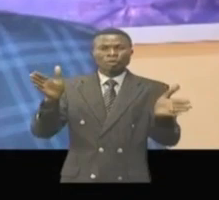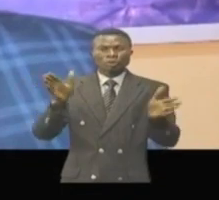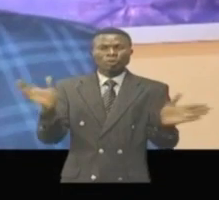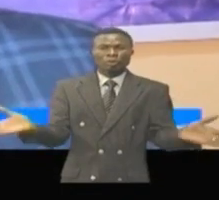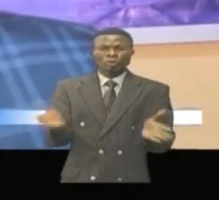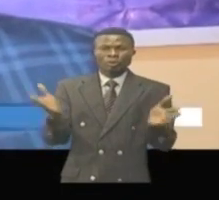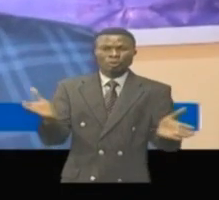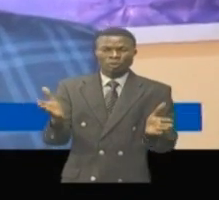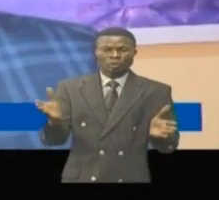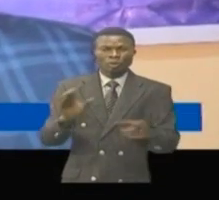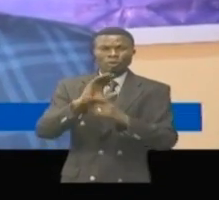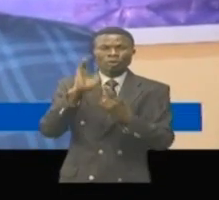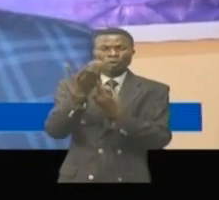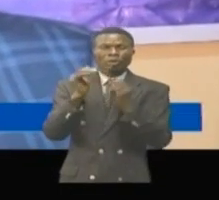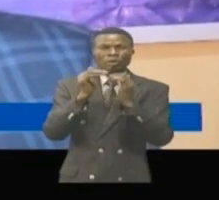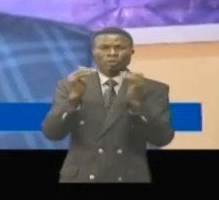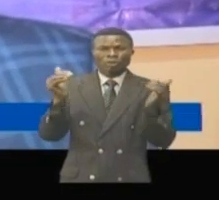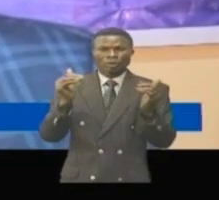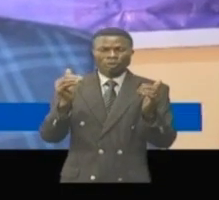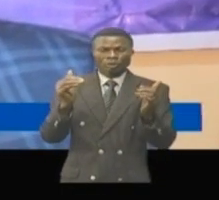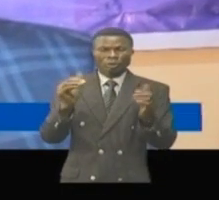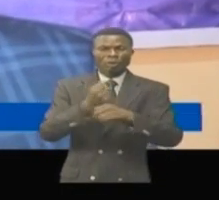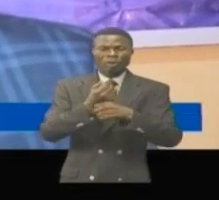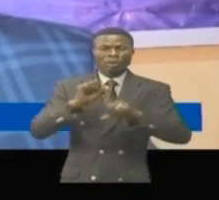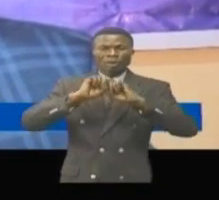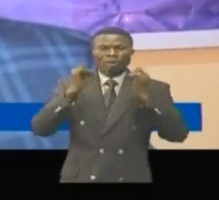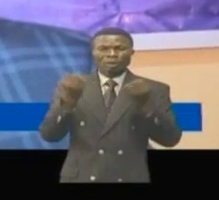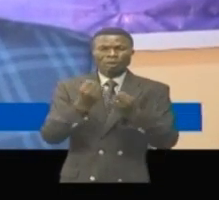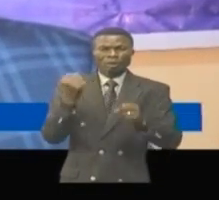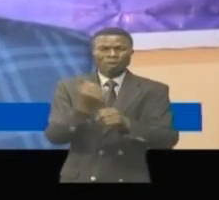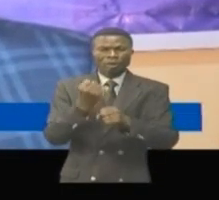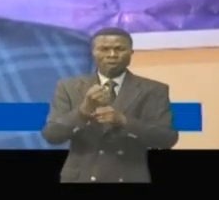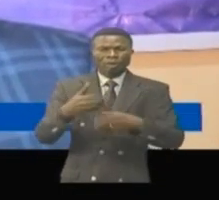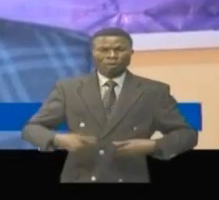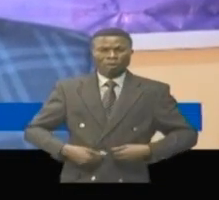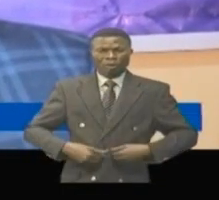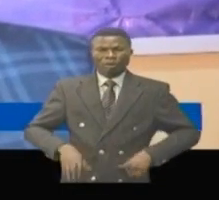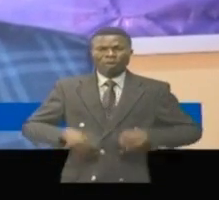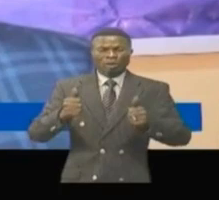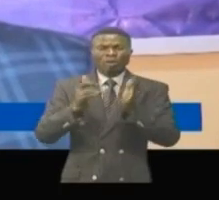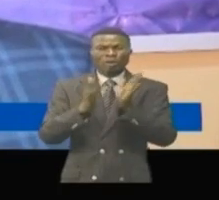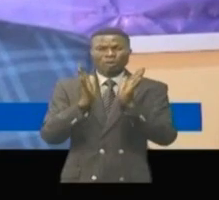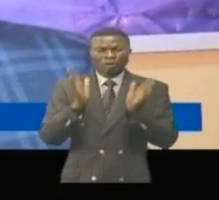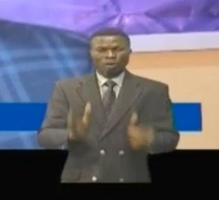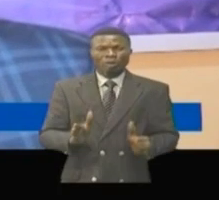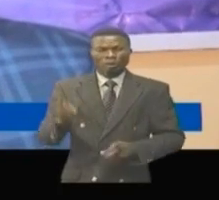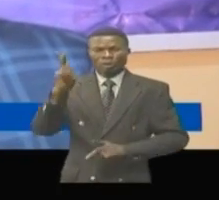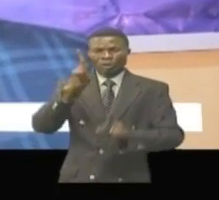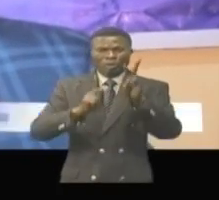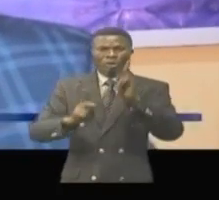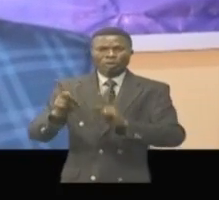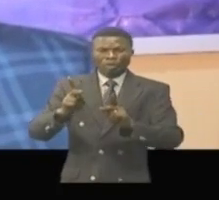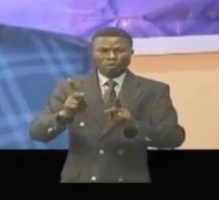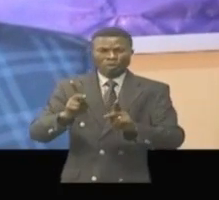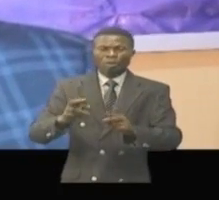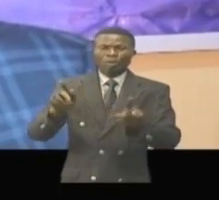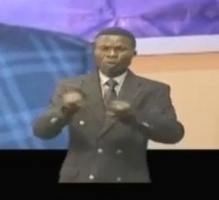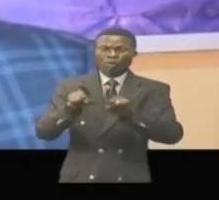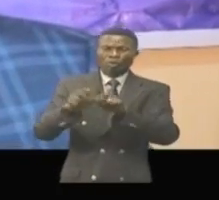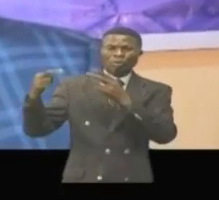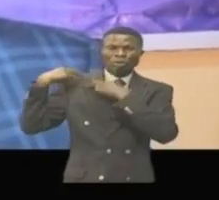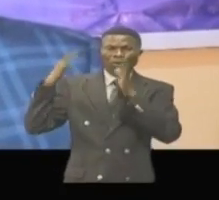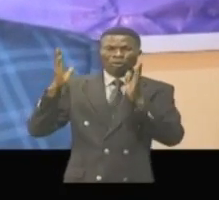la culture de la paix et l'entrepreneuriat des jeunes par une vie chrétienne et citoyenne responsable